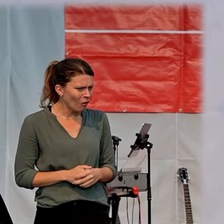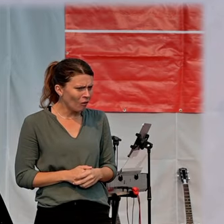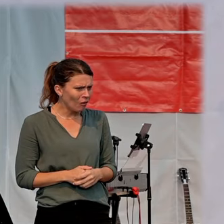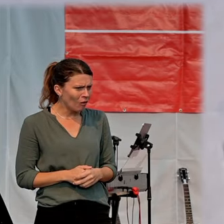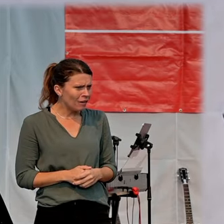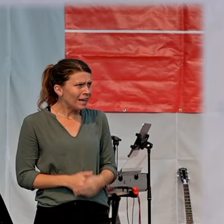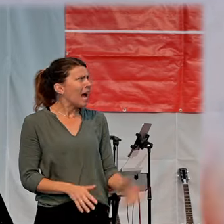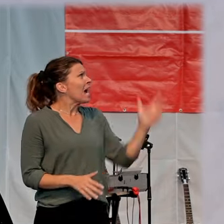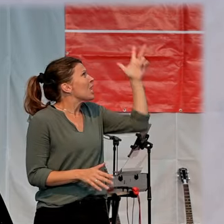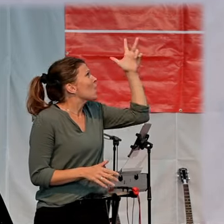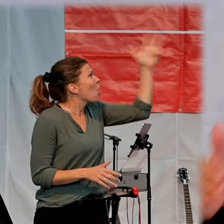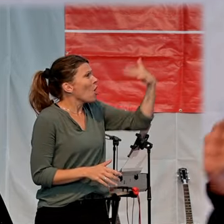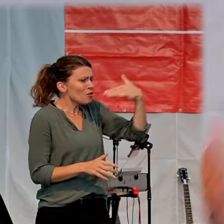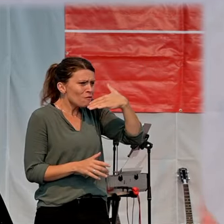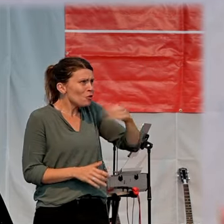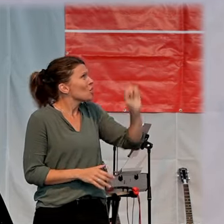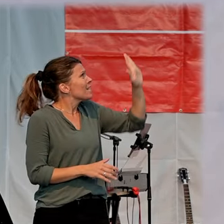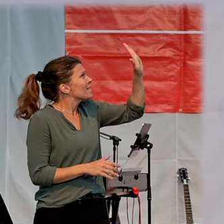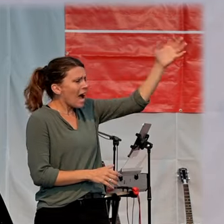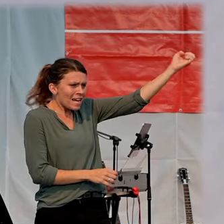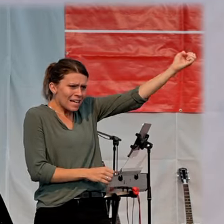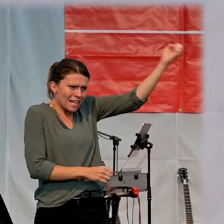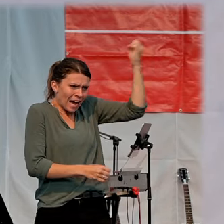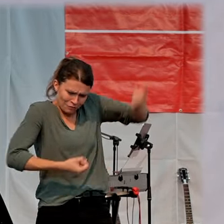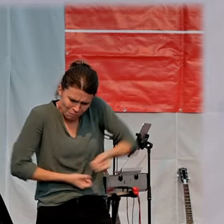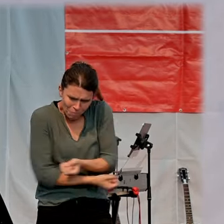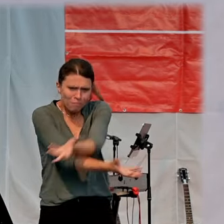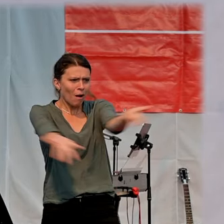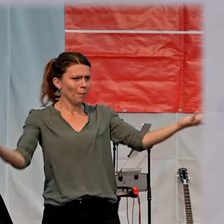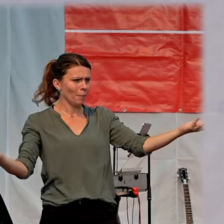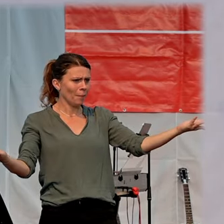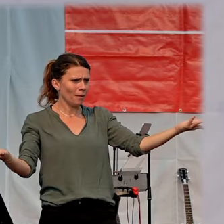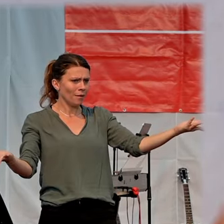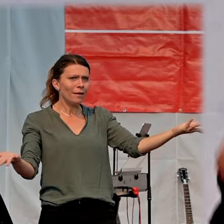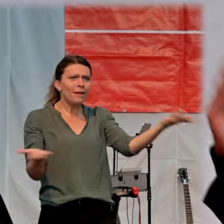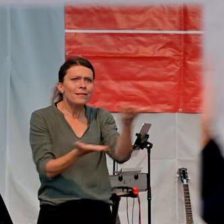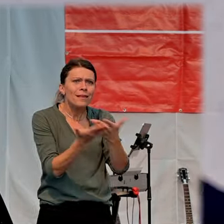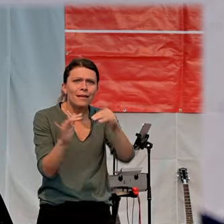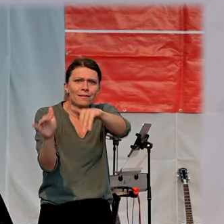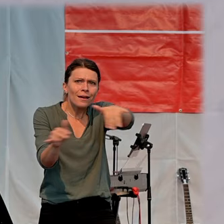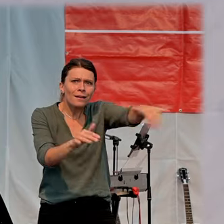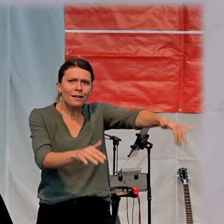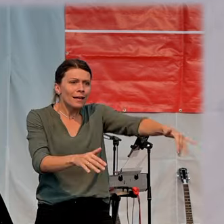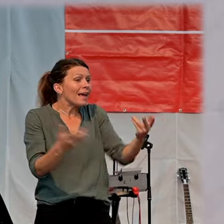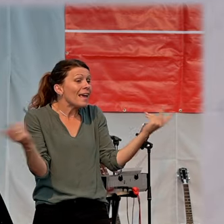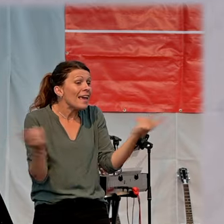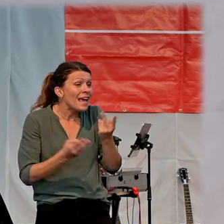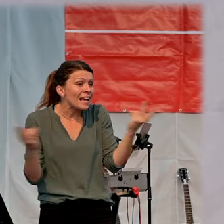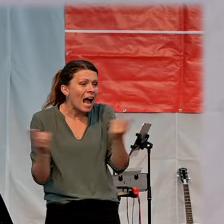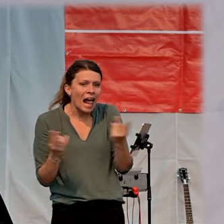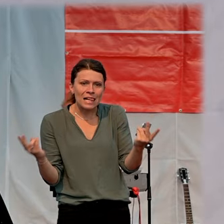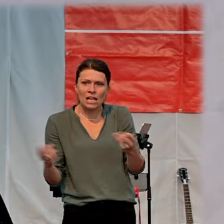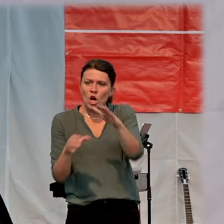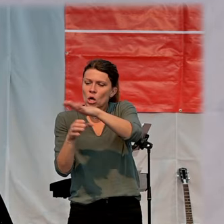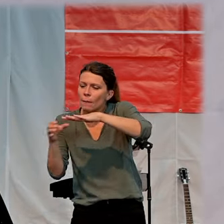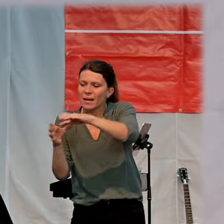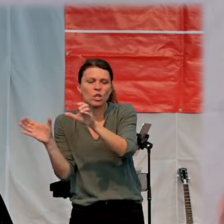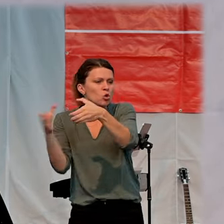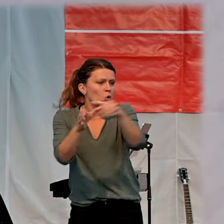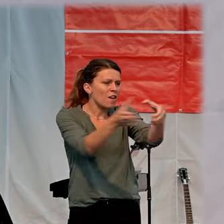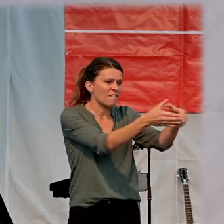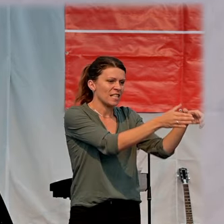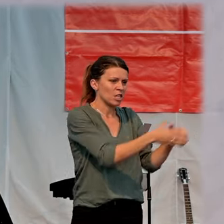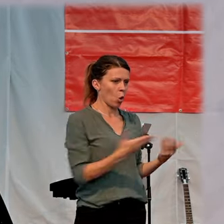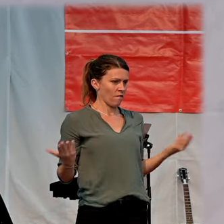Gott will Zeichen seiner Kraft in unseren Kirchen setzen, ob sie, egal welche Konfession sie sind. Menschen, die